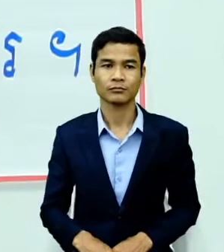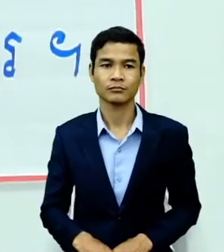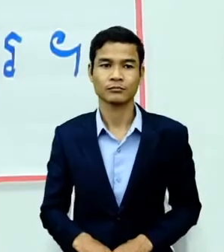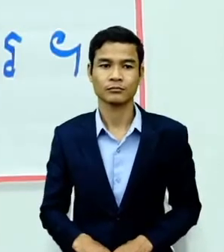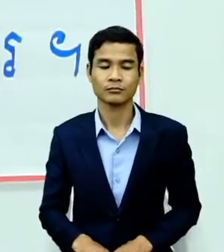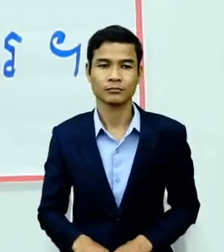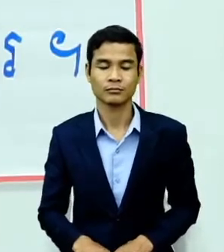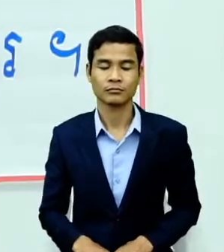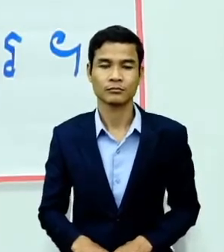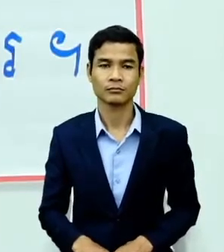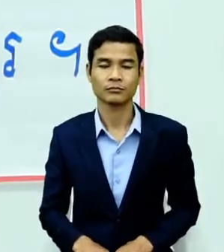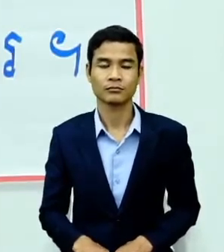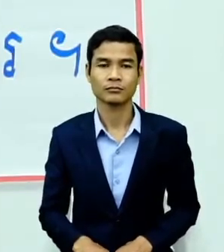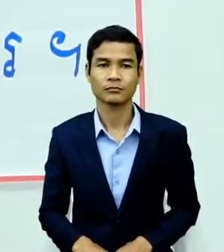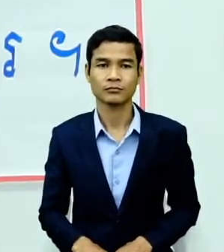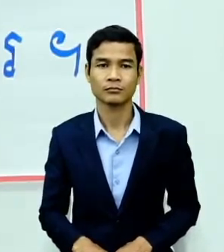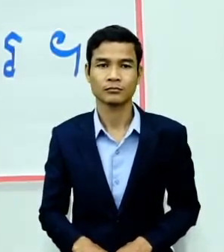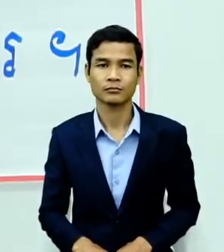ចា